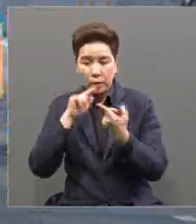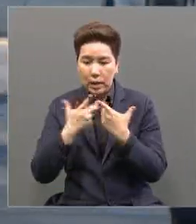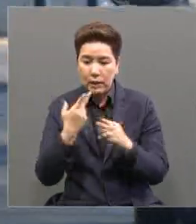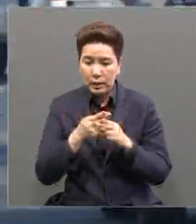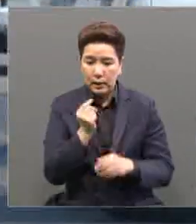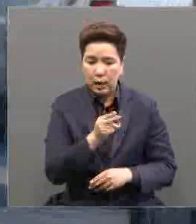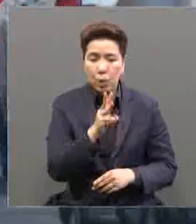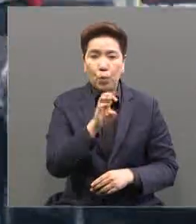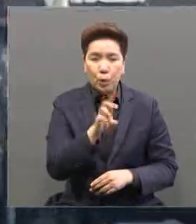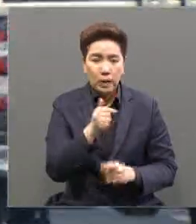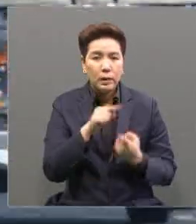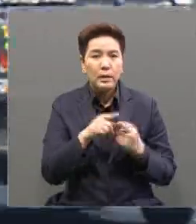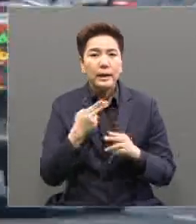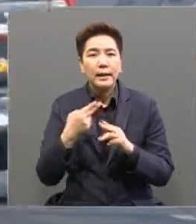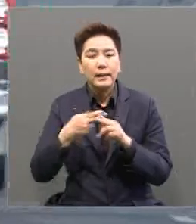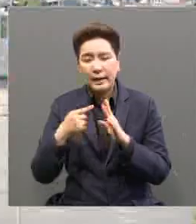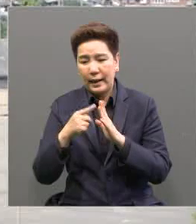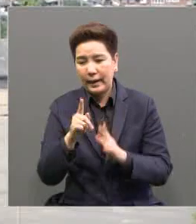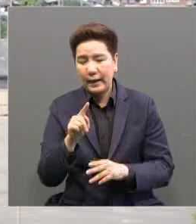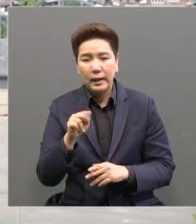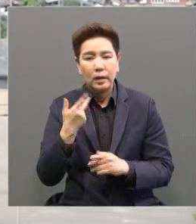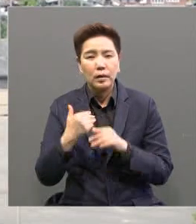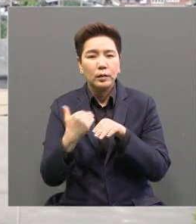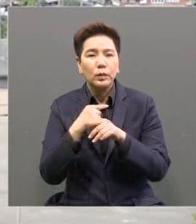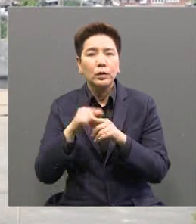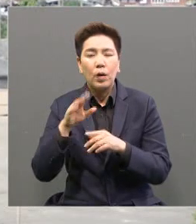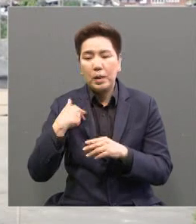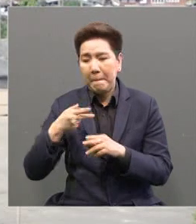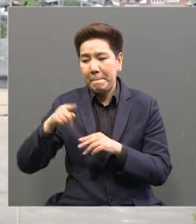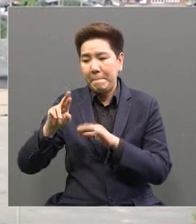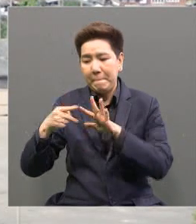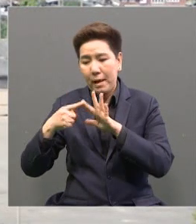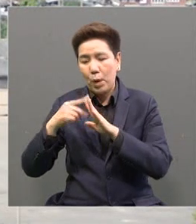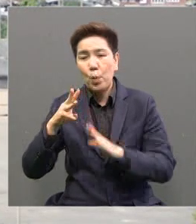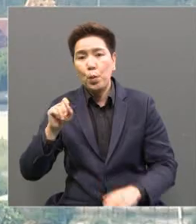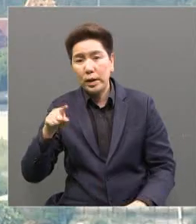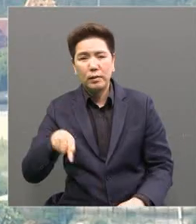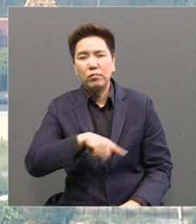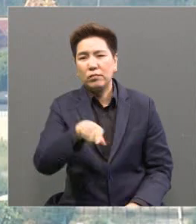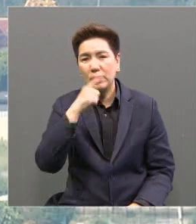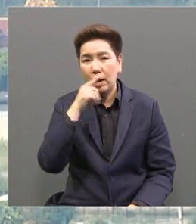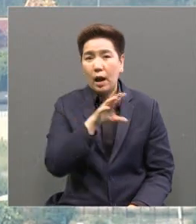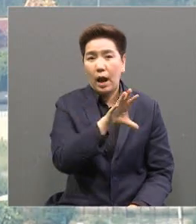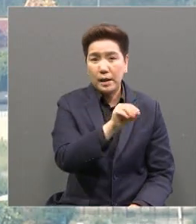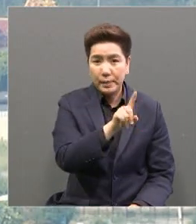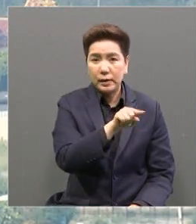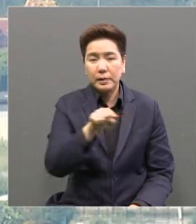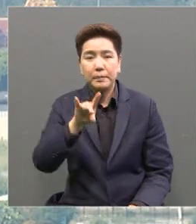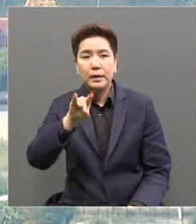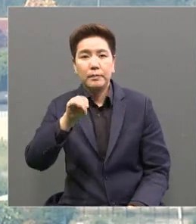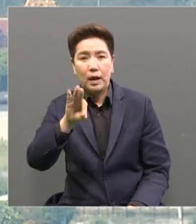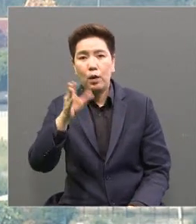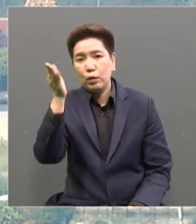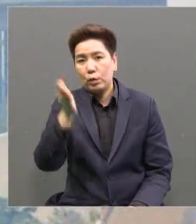สวนทวีวนารมย์เขตทวีวัฒนาริมถนนศรีนครินทร์เขตประเวศนะครับระดับที่ว่าเนี่ยอยู่ที่ 51-89